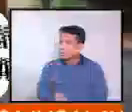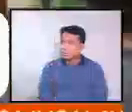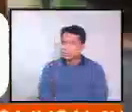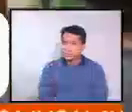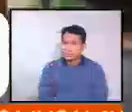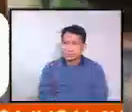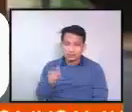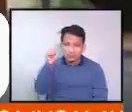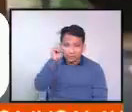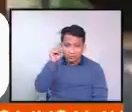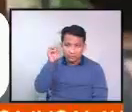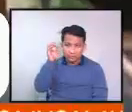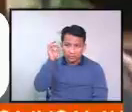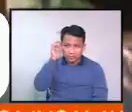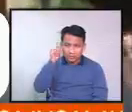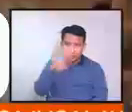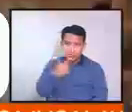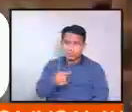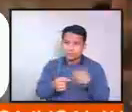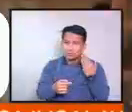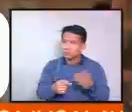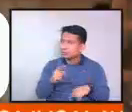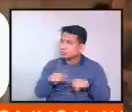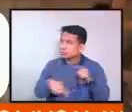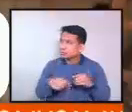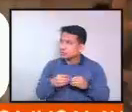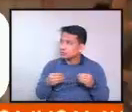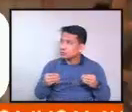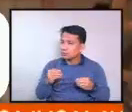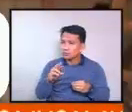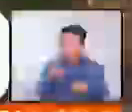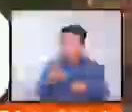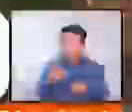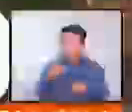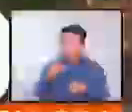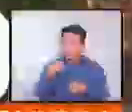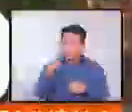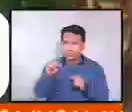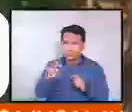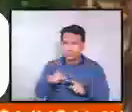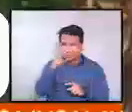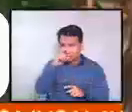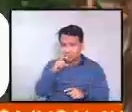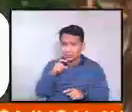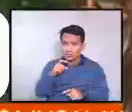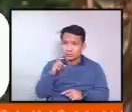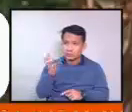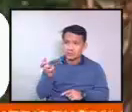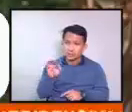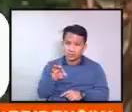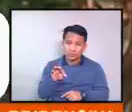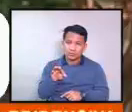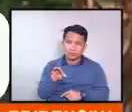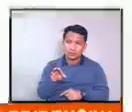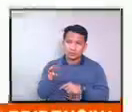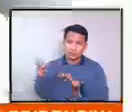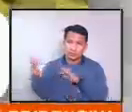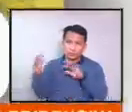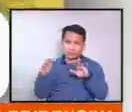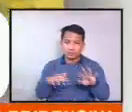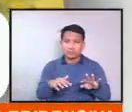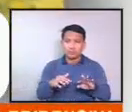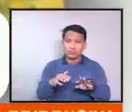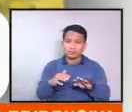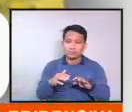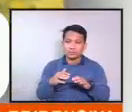ni Amalia, pumanaw ang aktres dahil sa multiple organ failure noong Sabado ng umaga sa edad ng 79. Bumuhos ang pakikiramay para